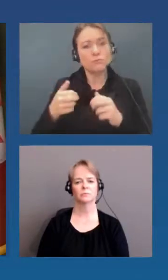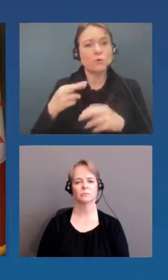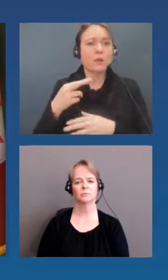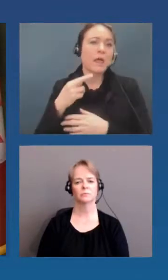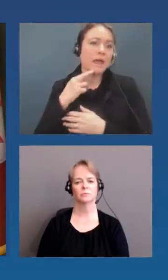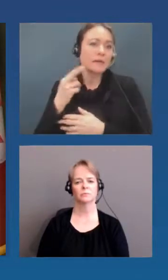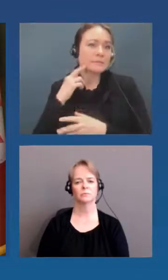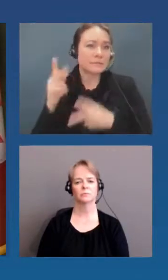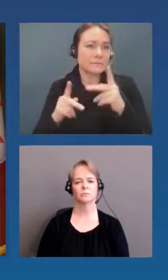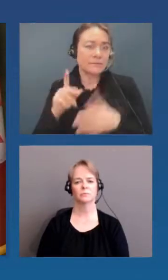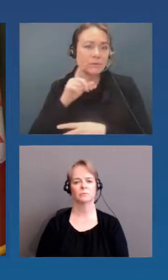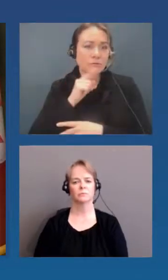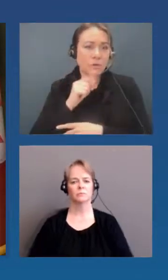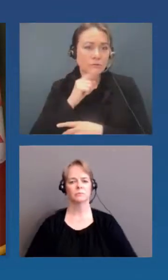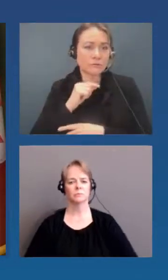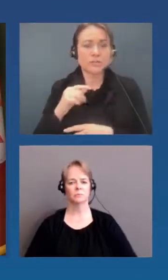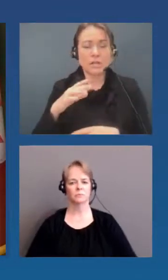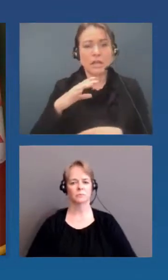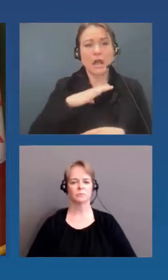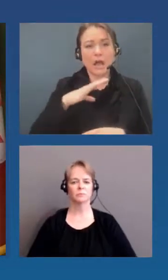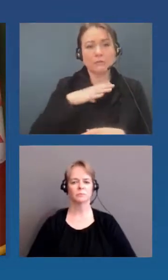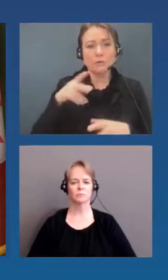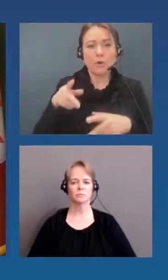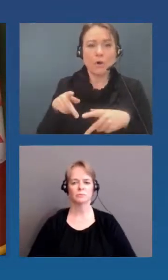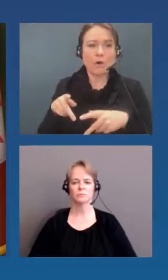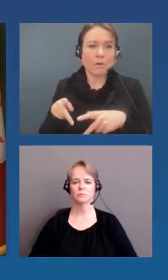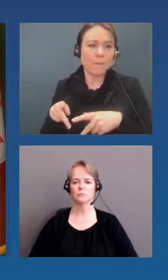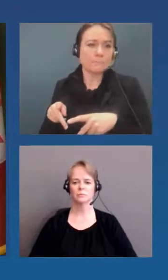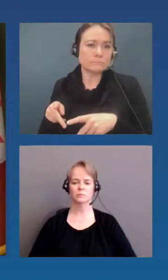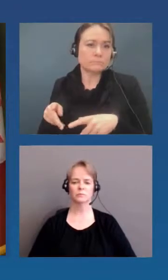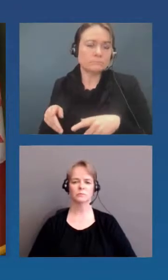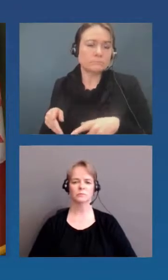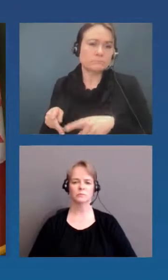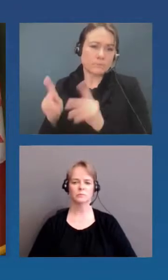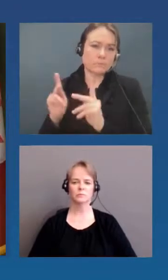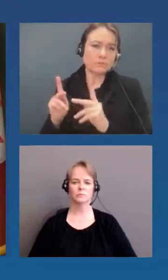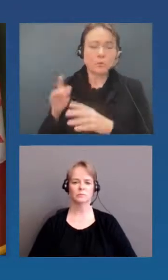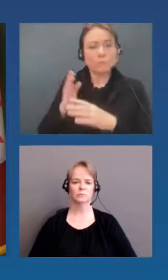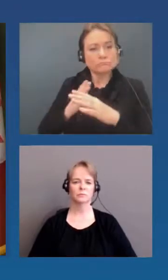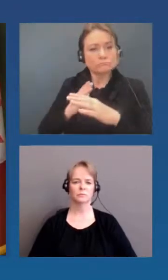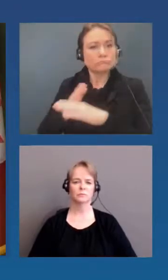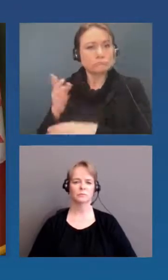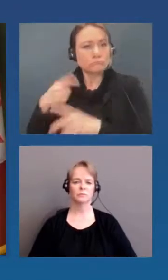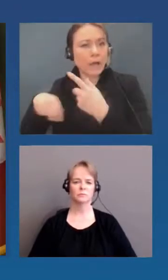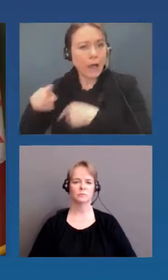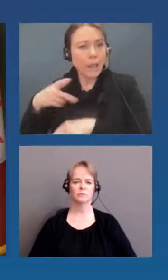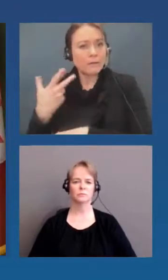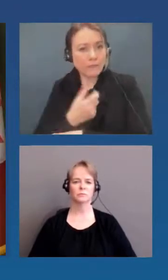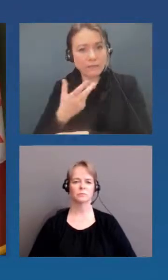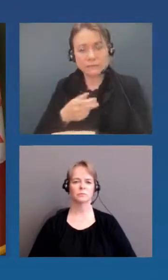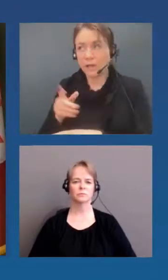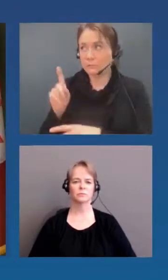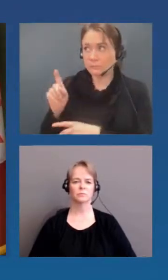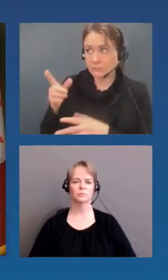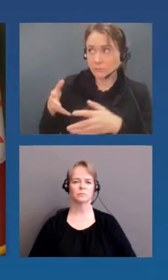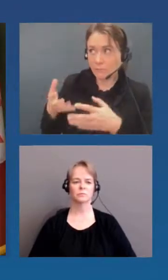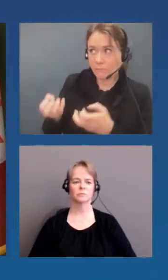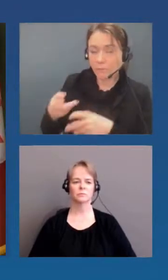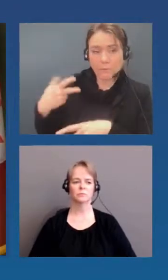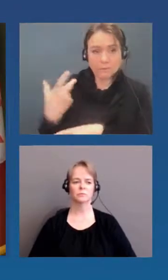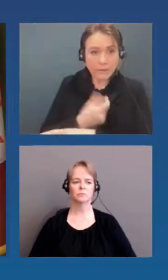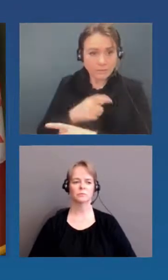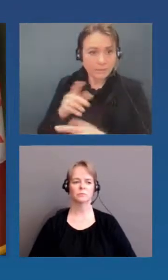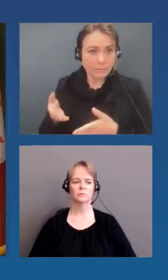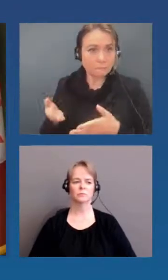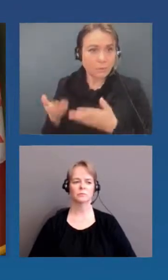de personnes âgées ont eu l'opportunité, lorsqu'on a passé à travers de ces centres-là, d'être vaccinés. En